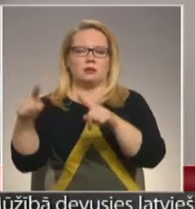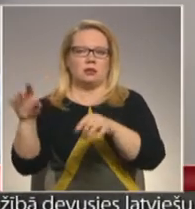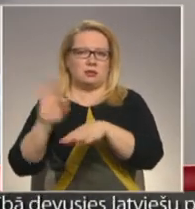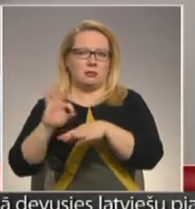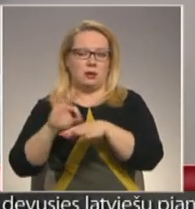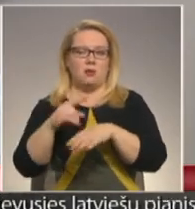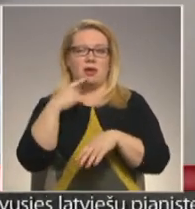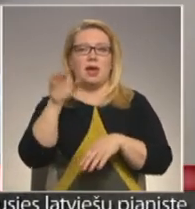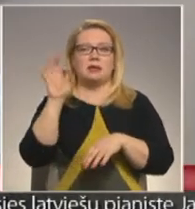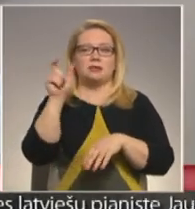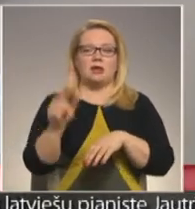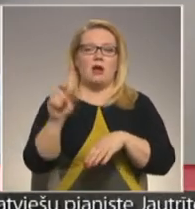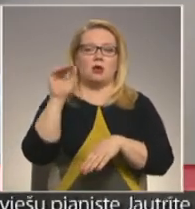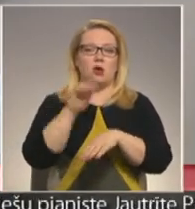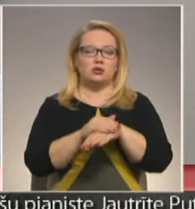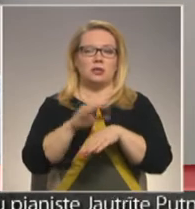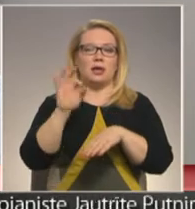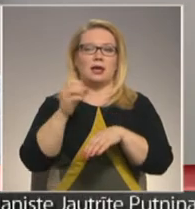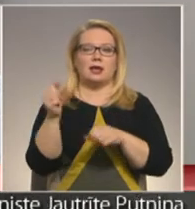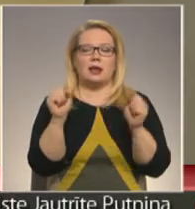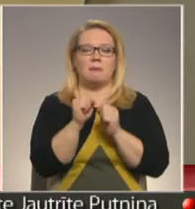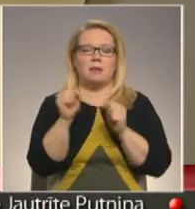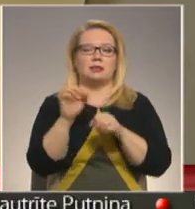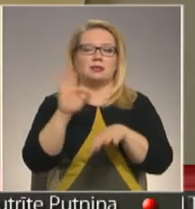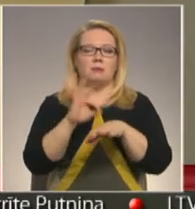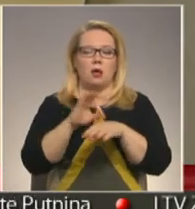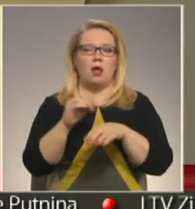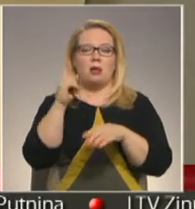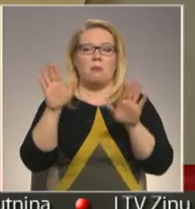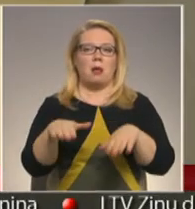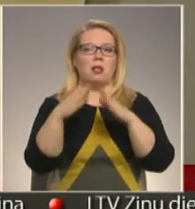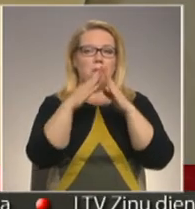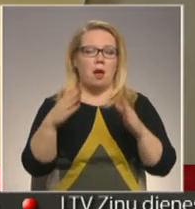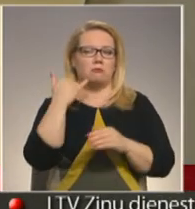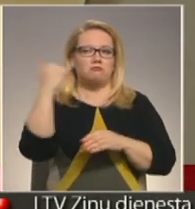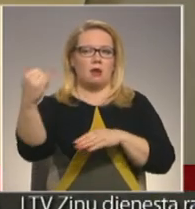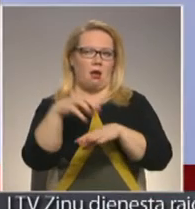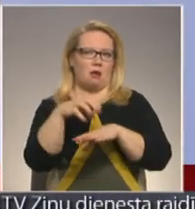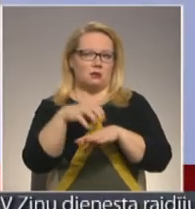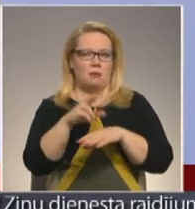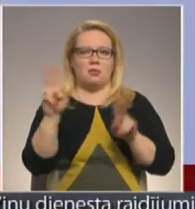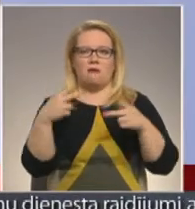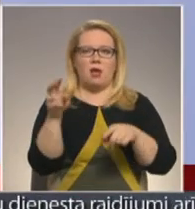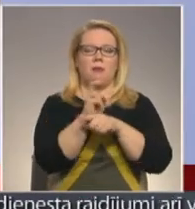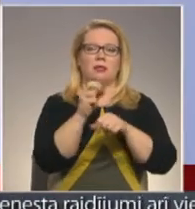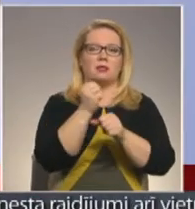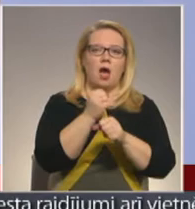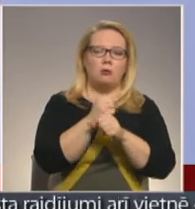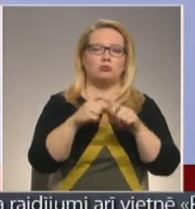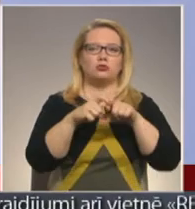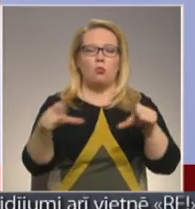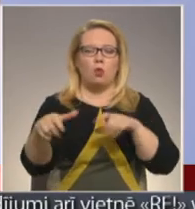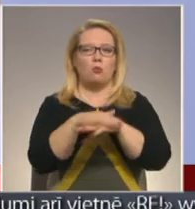konstatē gripas simptomus, tad speciālisti iesaka palikt mājās un sazināties ar ģimenes ārstu. Nevajadzētu apmeklēt darbu, skolu, publiskus